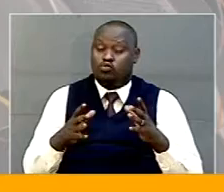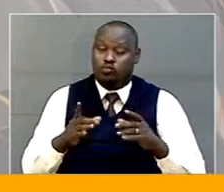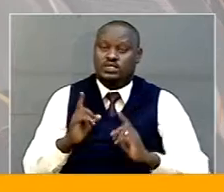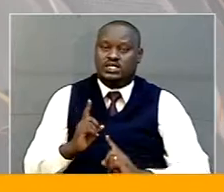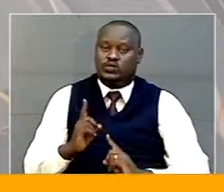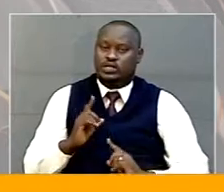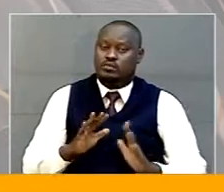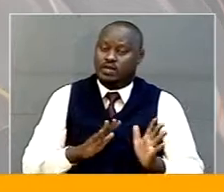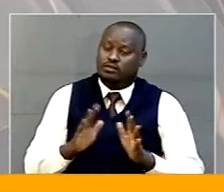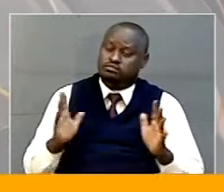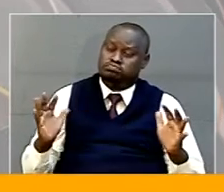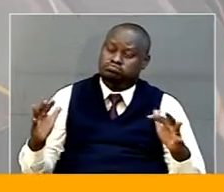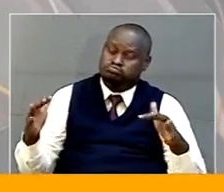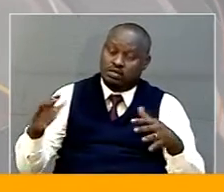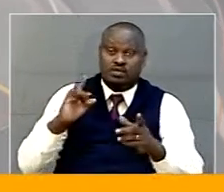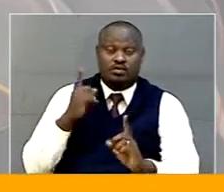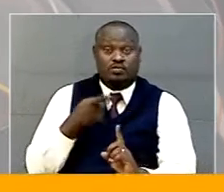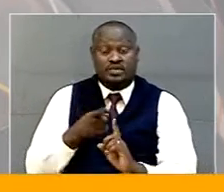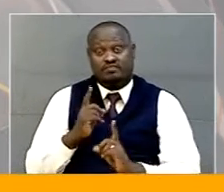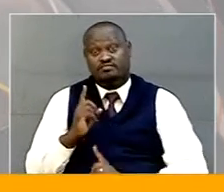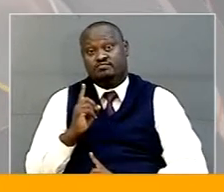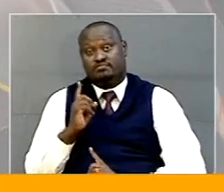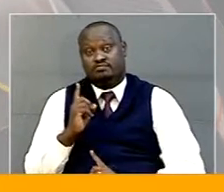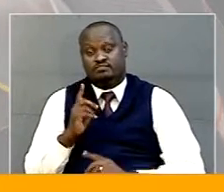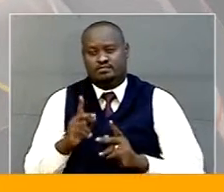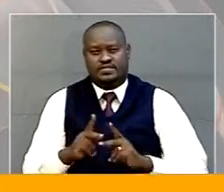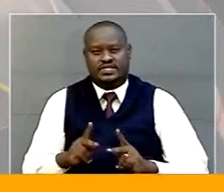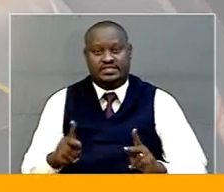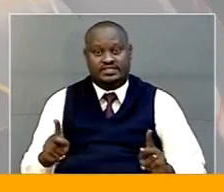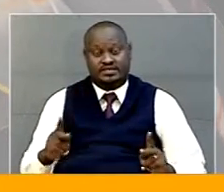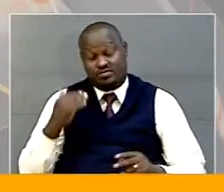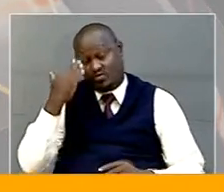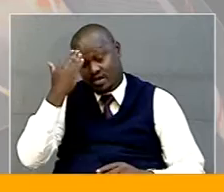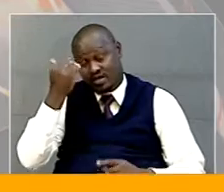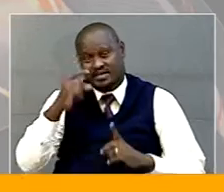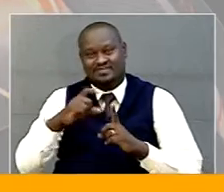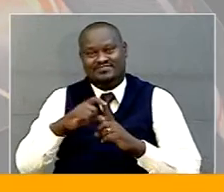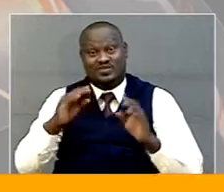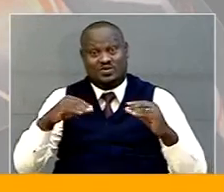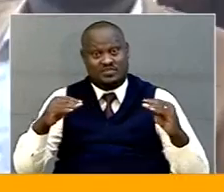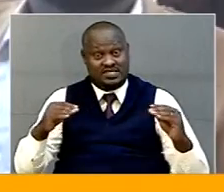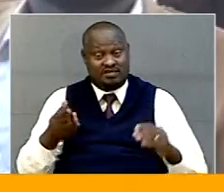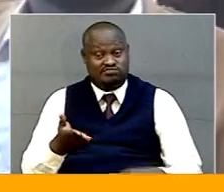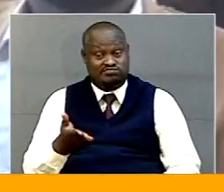kanyomero okulaba ng'emirembe baana baliwo mu biseera bino eby'eggandaalo lya ssekukkulu.